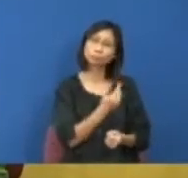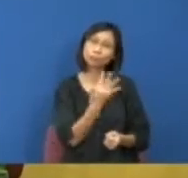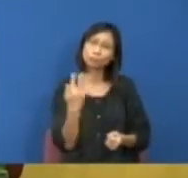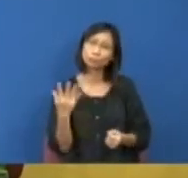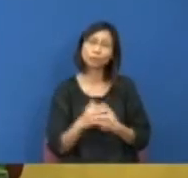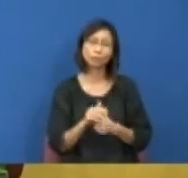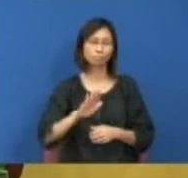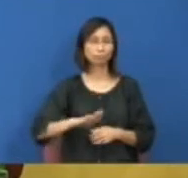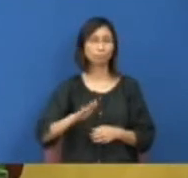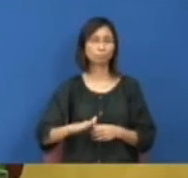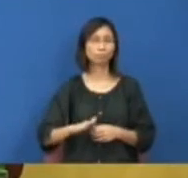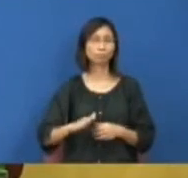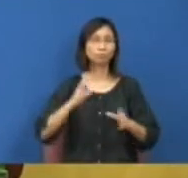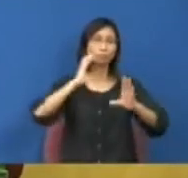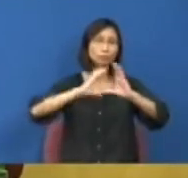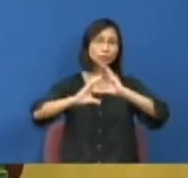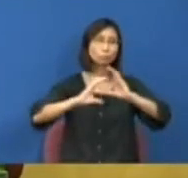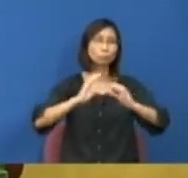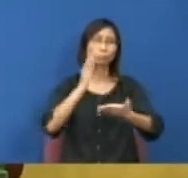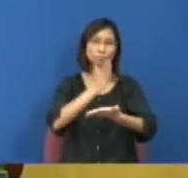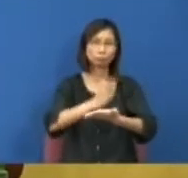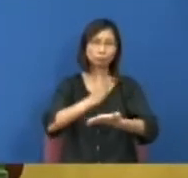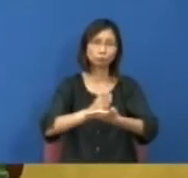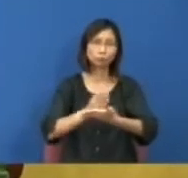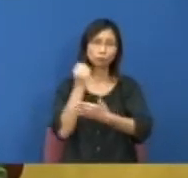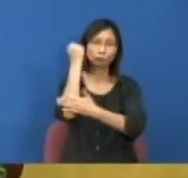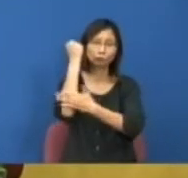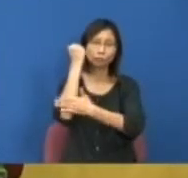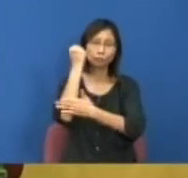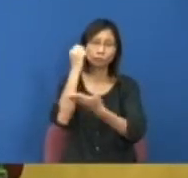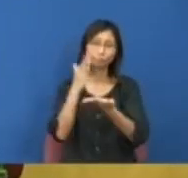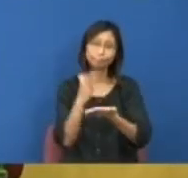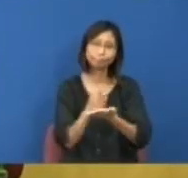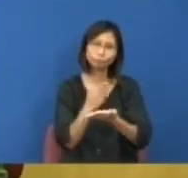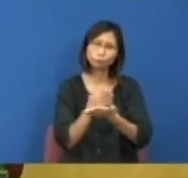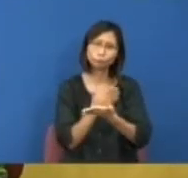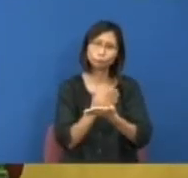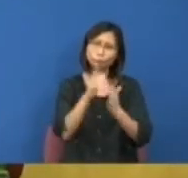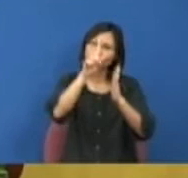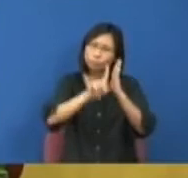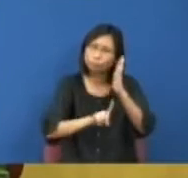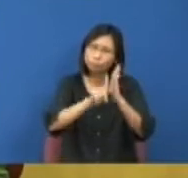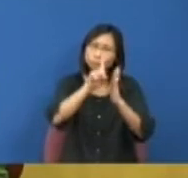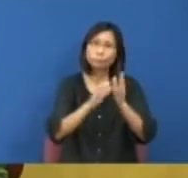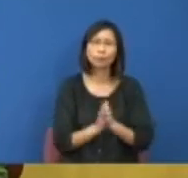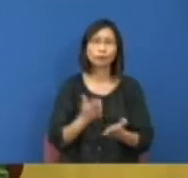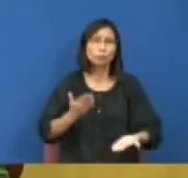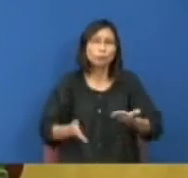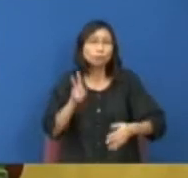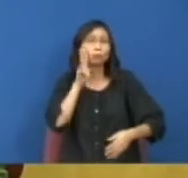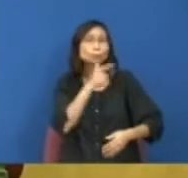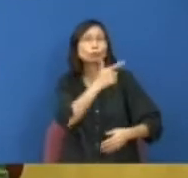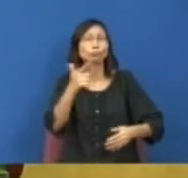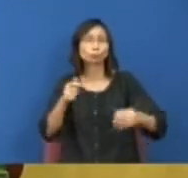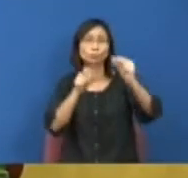不同形式的一啲抗爭去到試嗰個底線。因為很多人都會發現到就係話，譬如話七一，可能今年